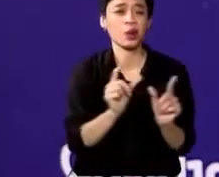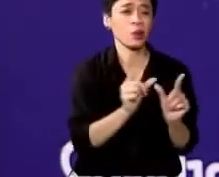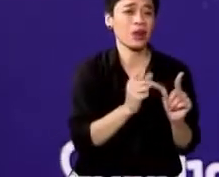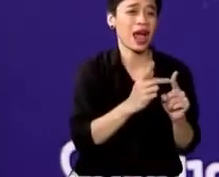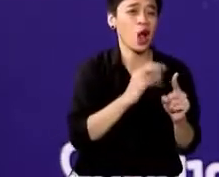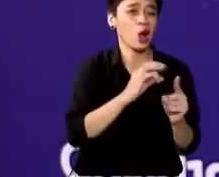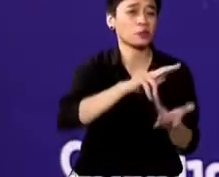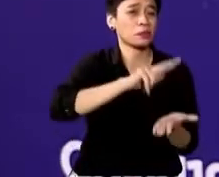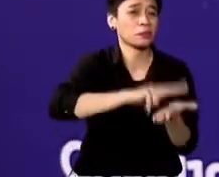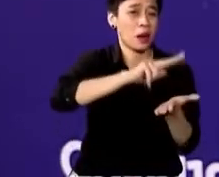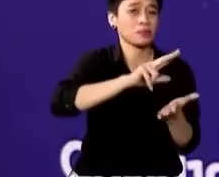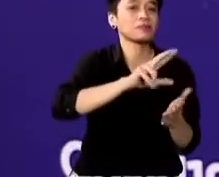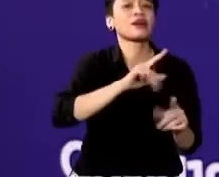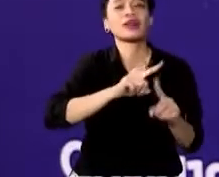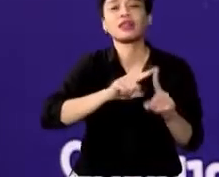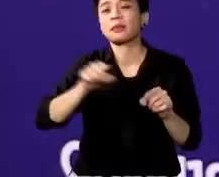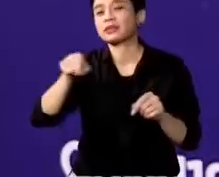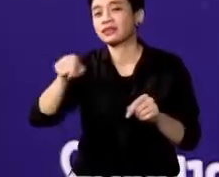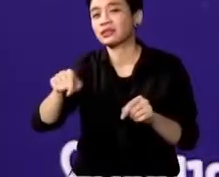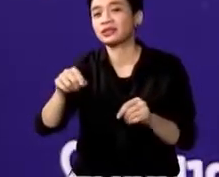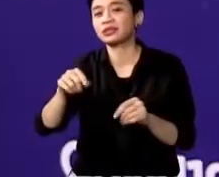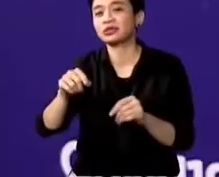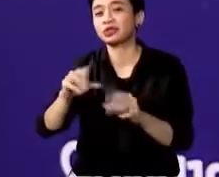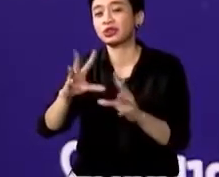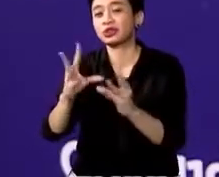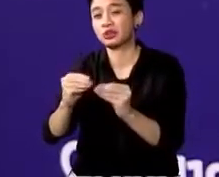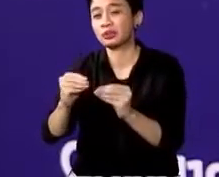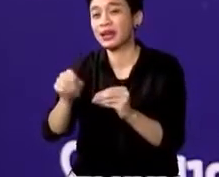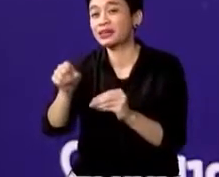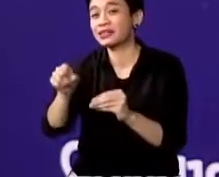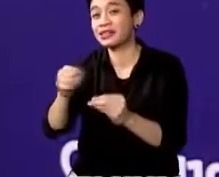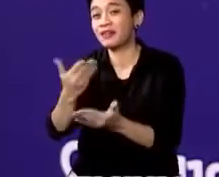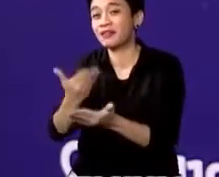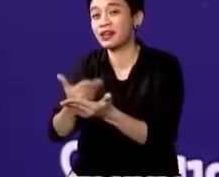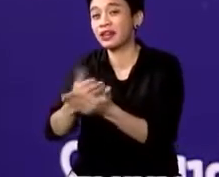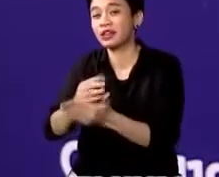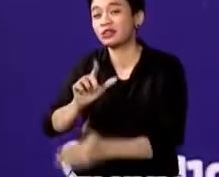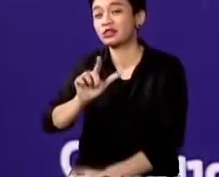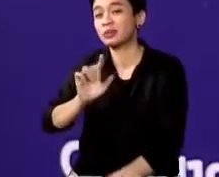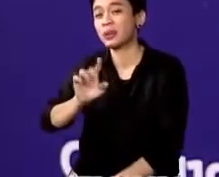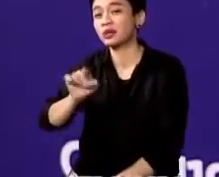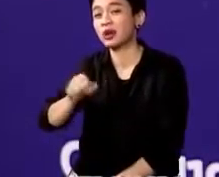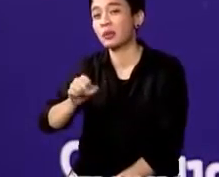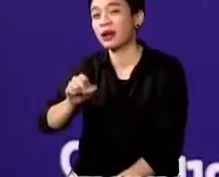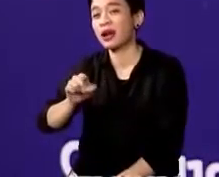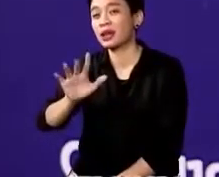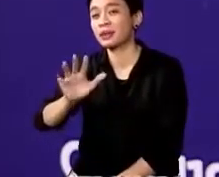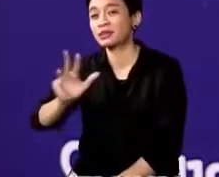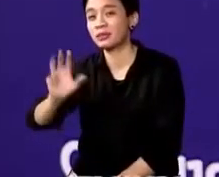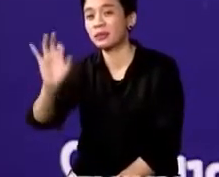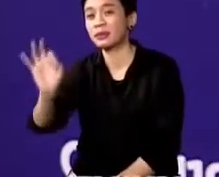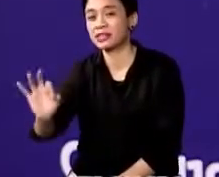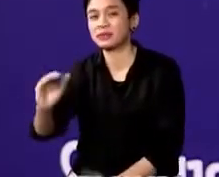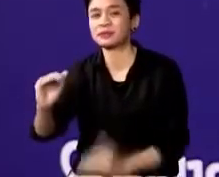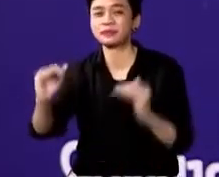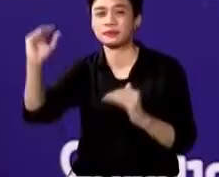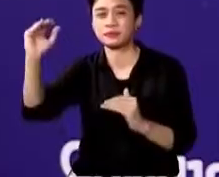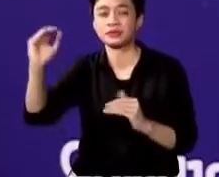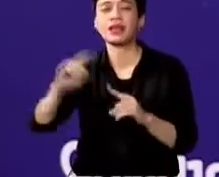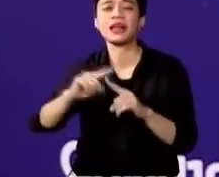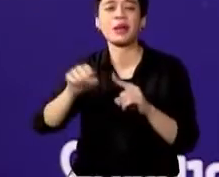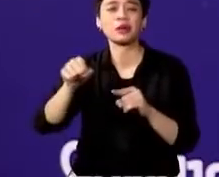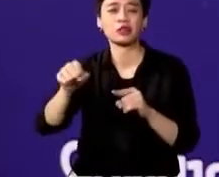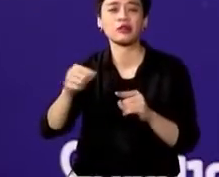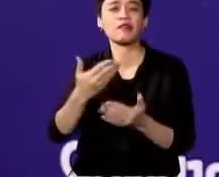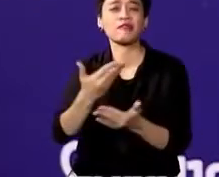di di apa namanya di ee rekomendasi oleh W kat tapi itu memang cerminan bahwa memang ini suatu